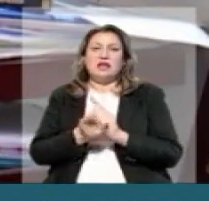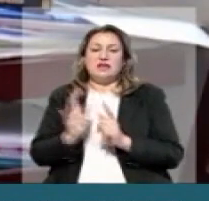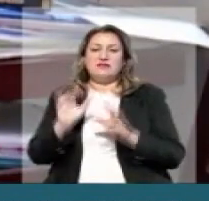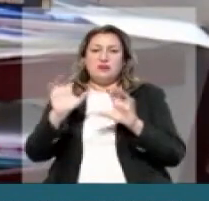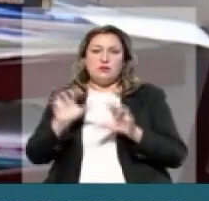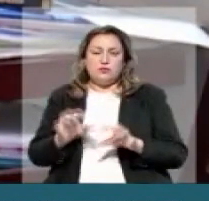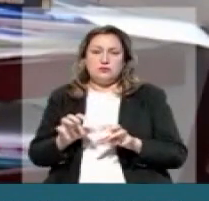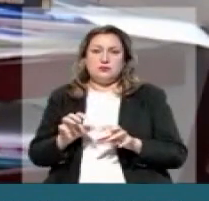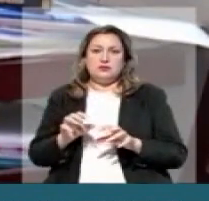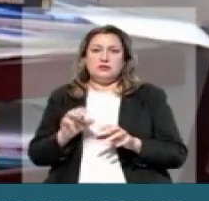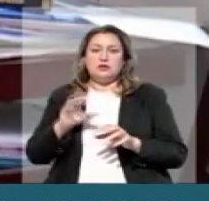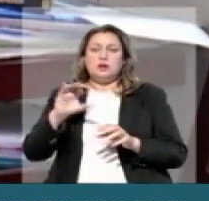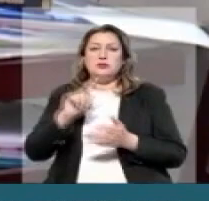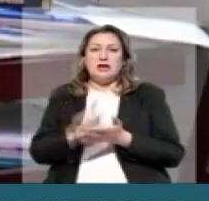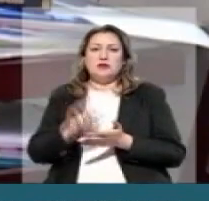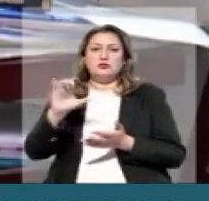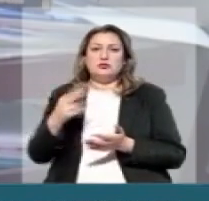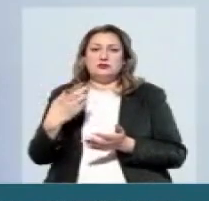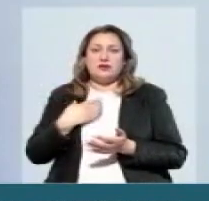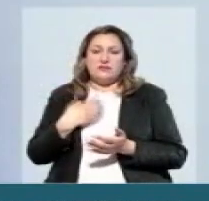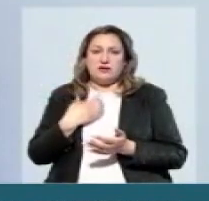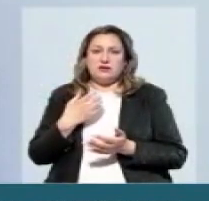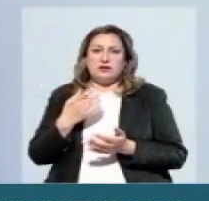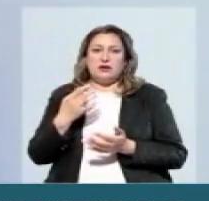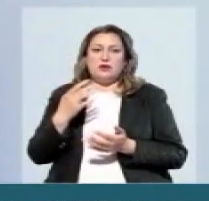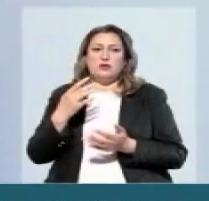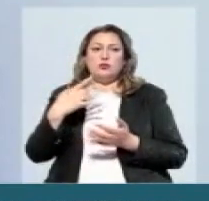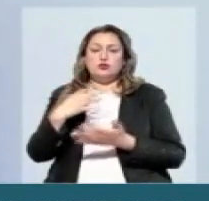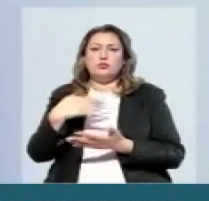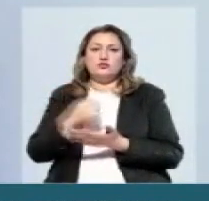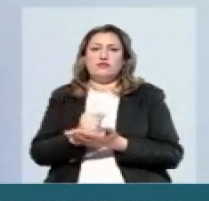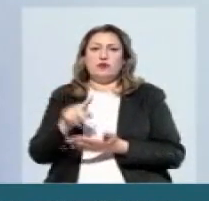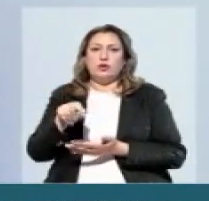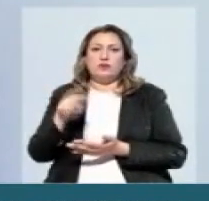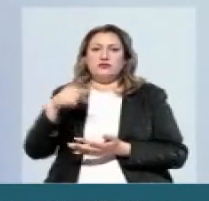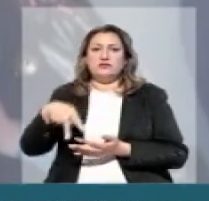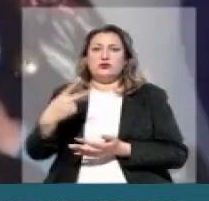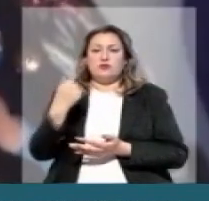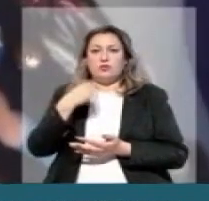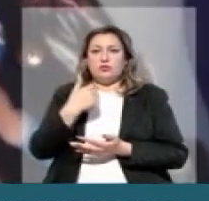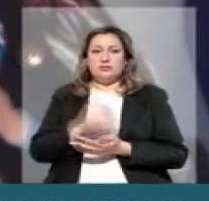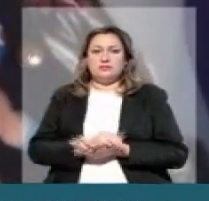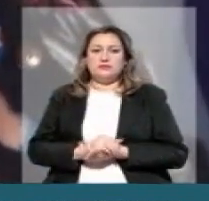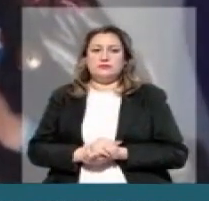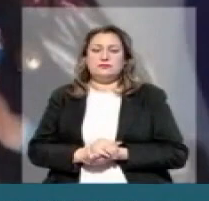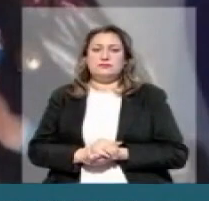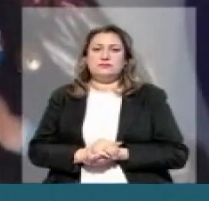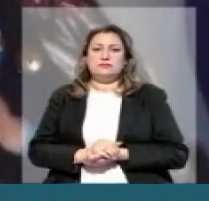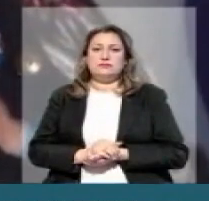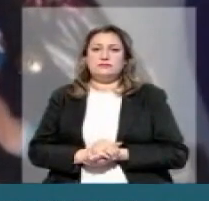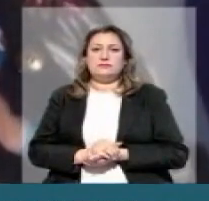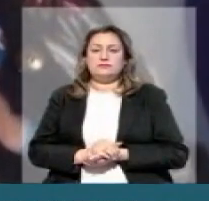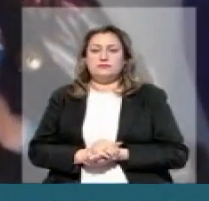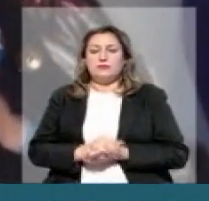сақтандыру жүйесіне көптеп тартуға ықпал етеді. Естеріңізге сала кетейік, 2022 жылы дербес төлеушілер ай сайын ең